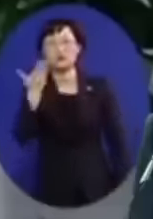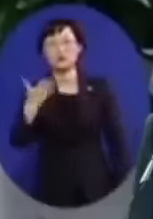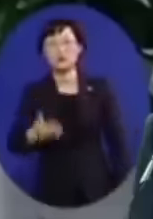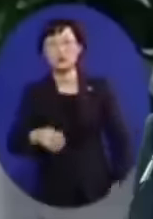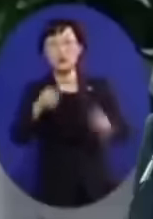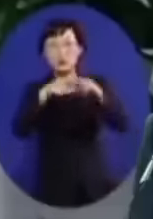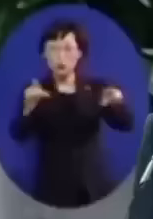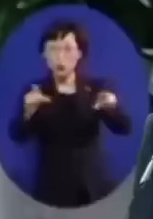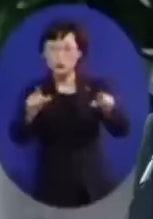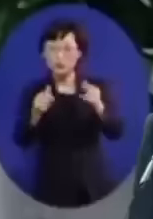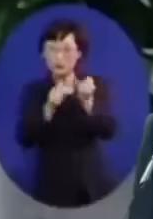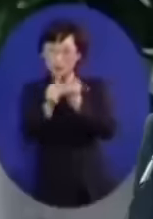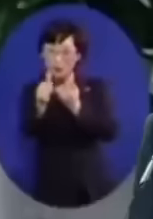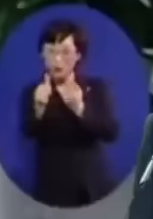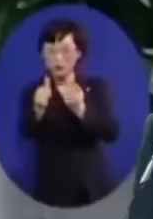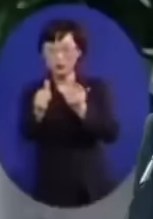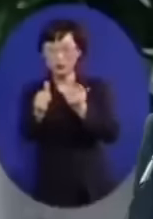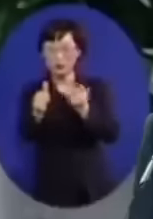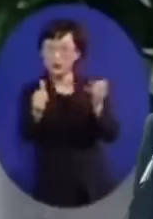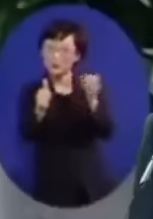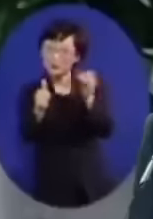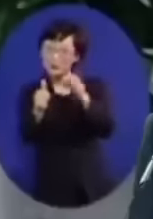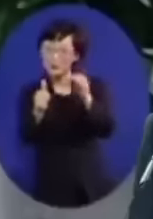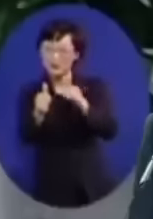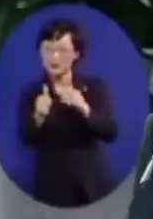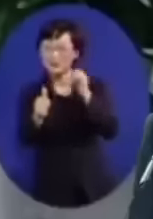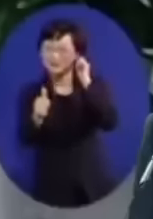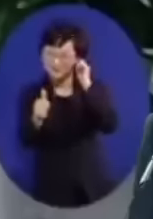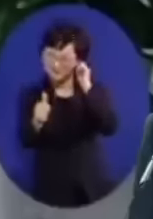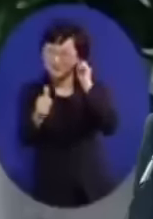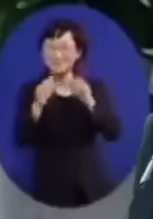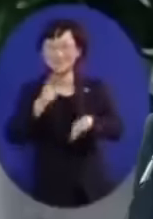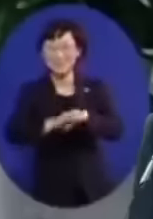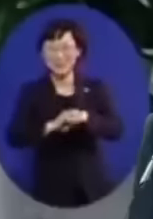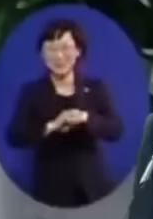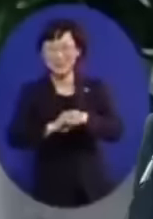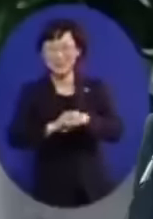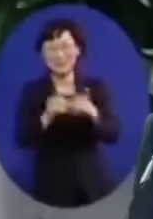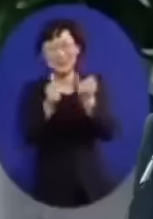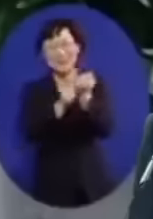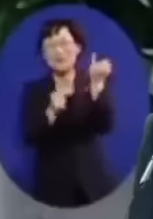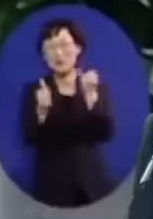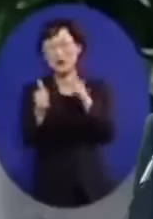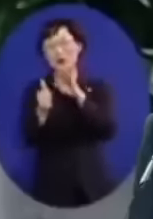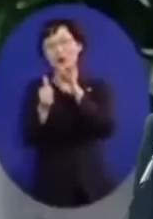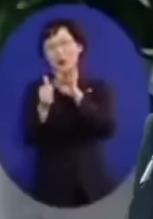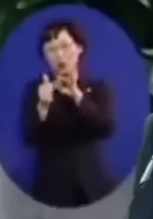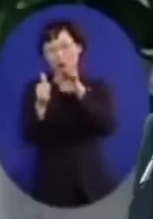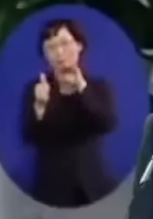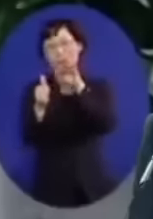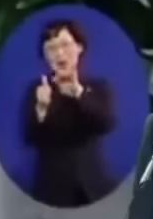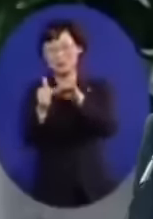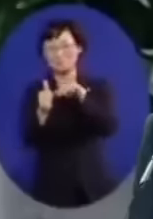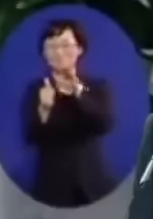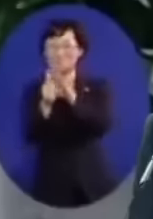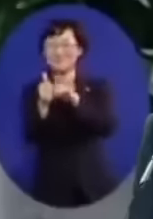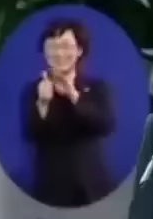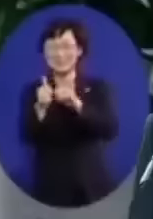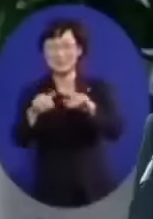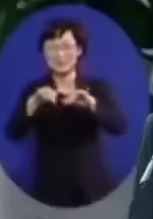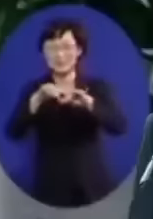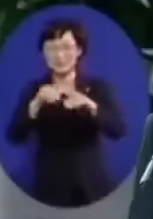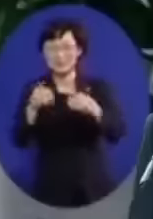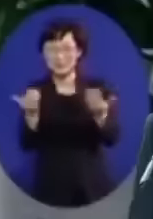보통 남편들은 아내의 말을 잘 듣습니다. 그것도 아내가 말을 잘해요. 여러 가지 일에 대해서 간섭을 많이